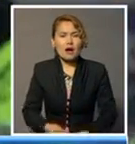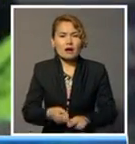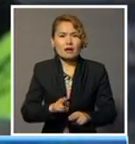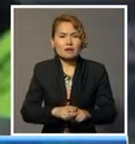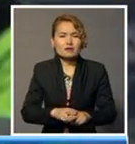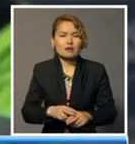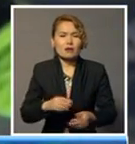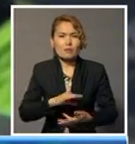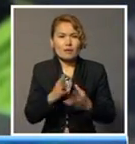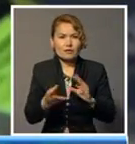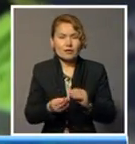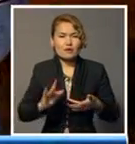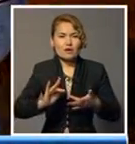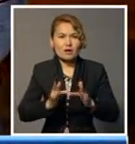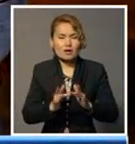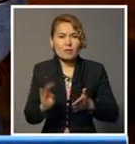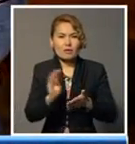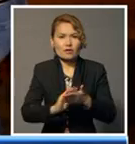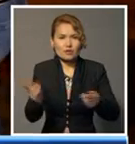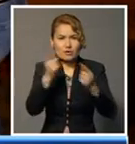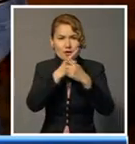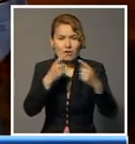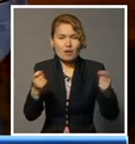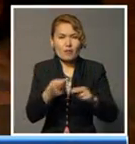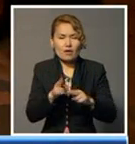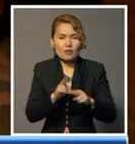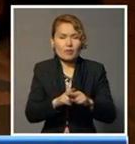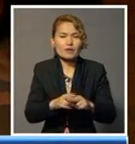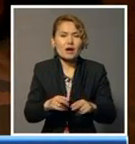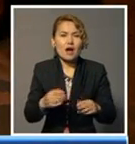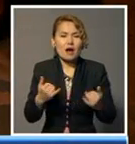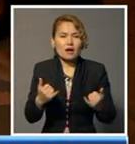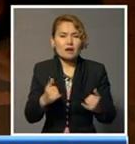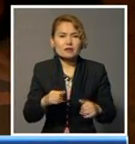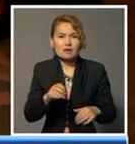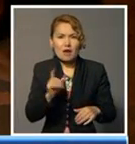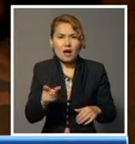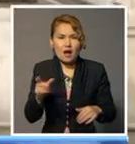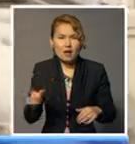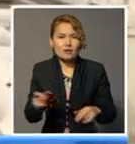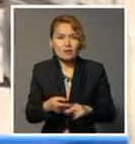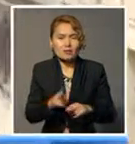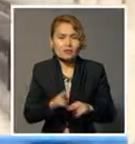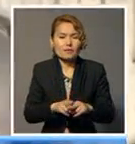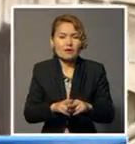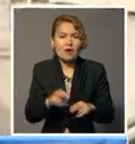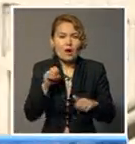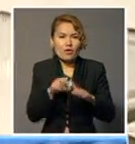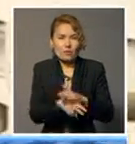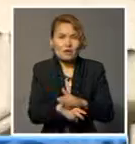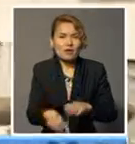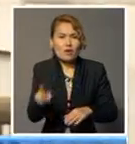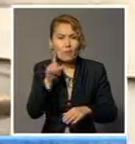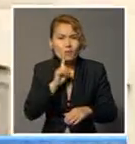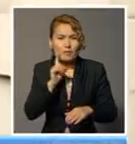«Missing Manchester» немесе «Манчестерде жоғалғандар» хэштегімен іздеу жүрді. Жарылыстан кейін жеткіншектердің кейбіреуі үйлеріне әлі бармаған. Терактіге орай Британ